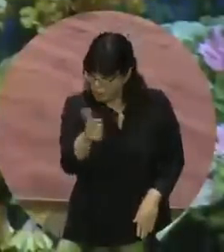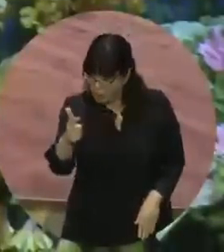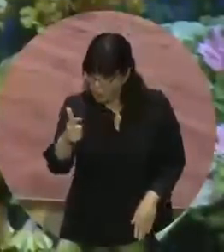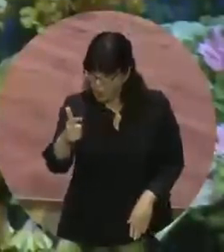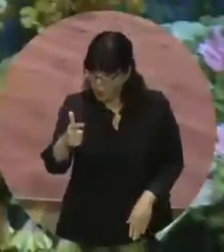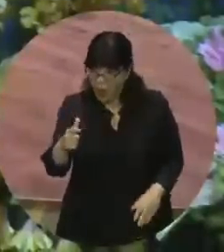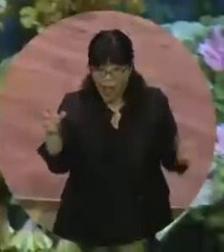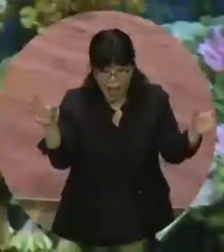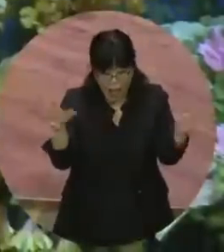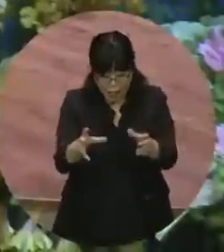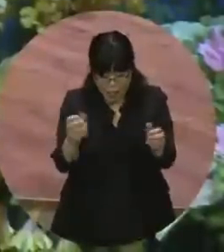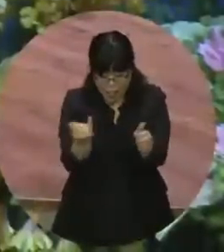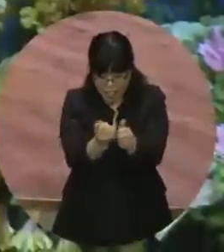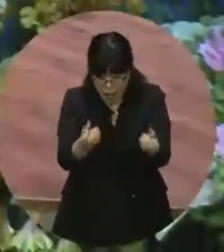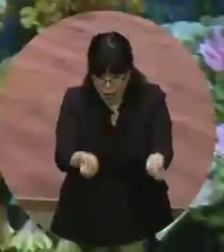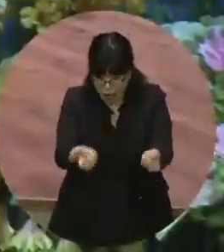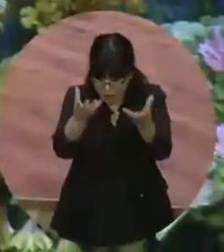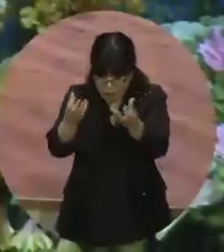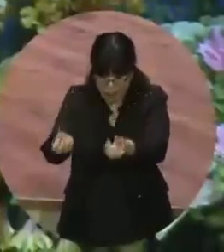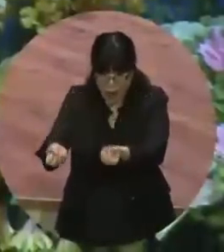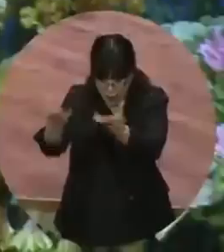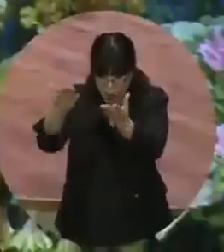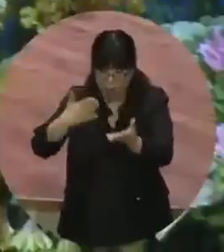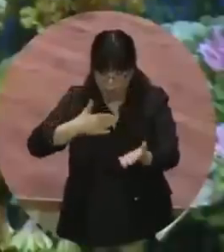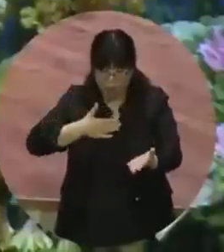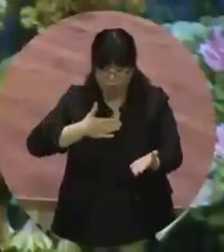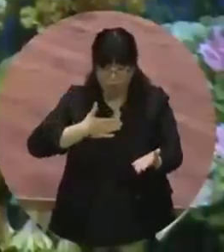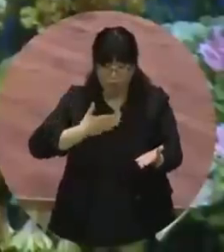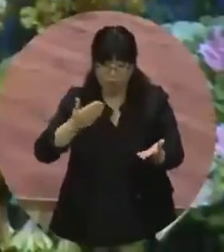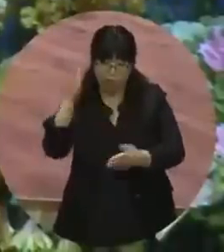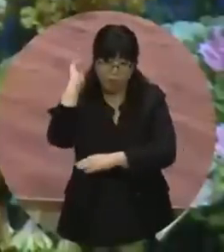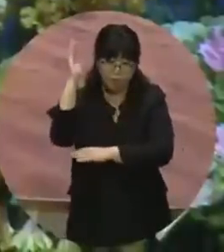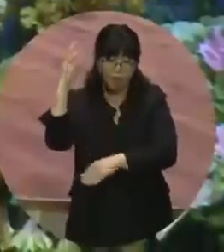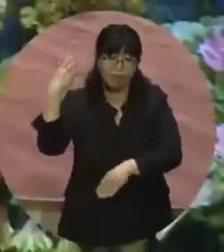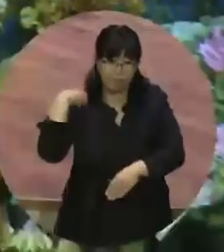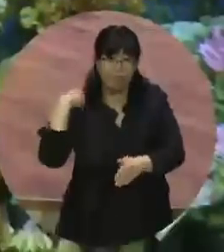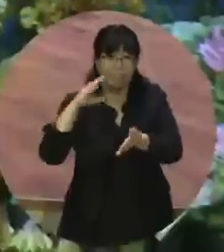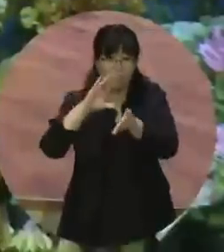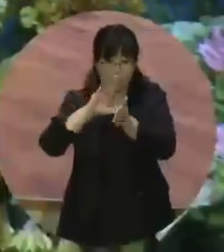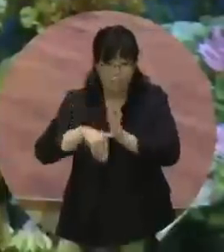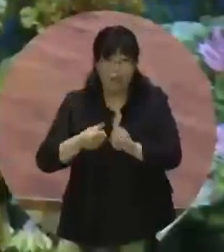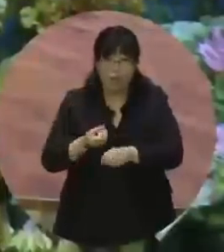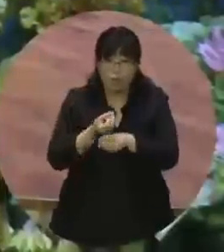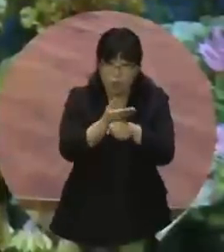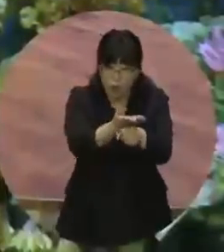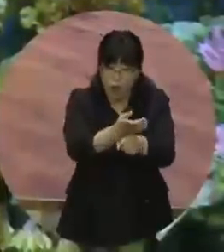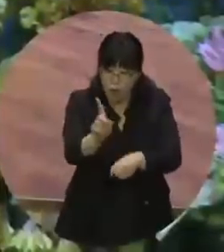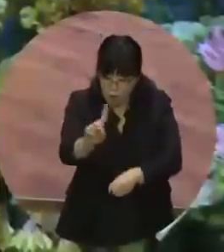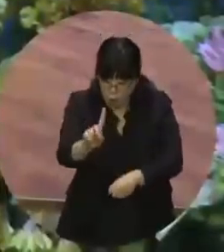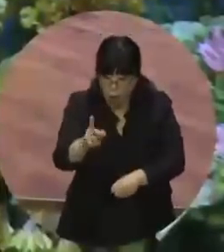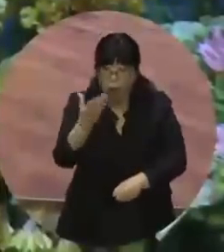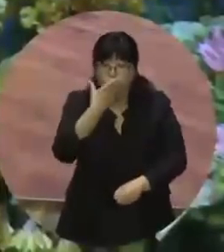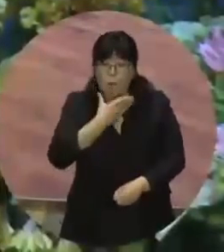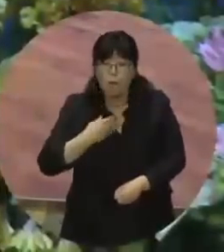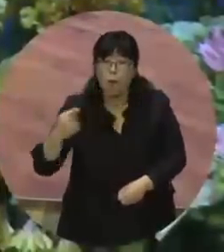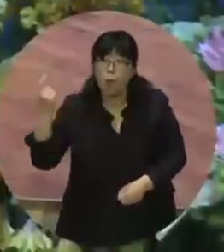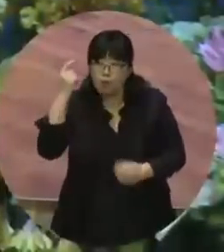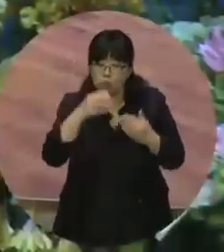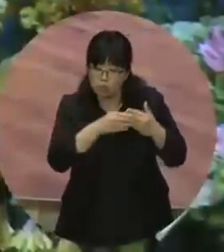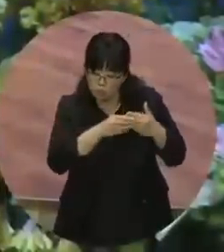복음이 이끄는 가정. 그러니까 복음이라는 가정이 뭐예요? 복음으로 가정을 이끌어가면 끝나는